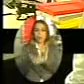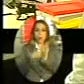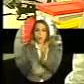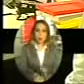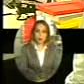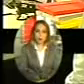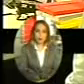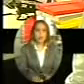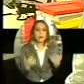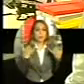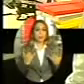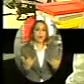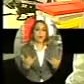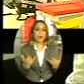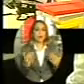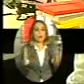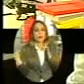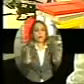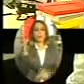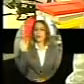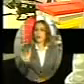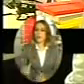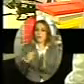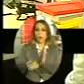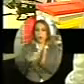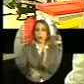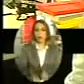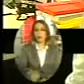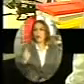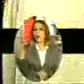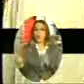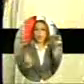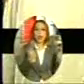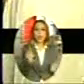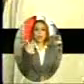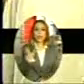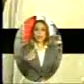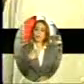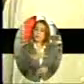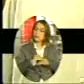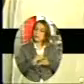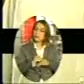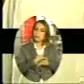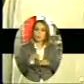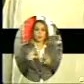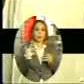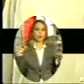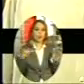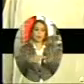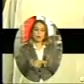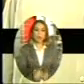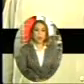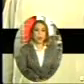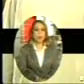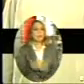והיום אנחנו עומדים כרגע על רמה של 30 אלף לקוחות, שכל לקוח כזה, אני מצטער שהוא מנותק מחשמל. אבל אתה יודע, בדיוק אתמול,